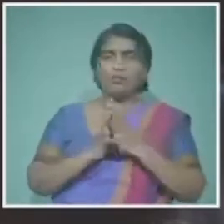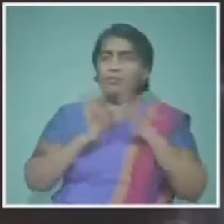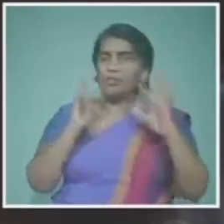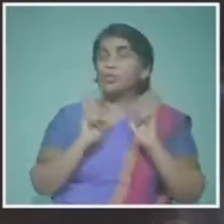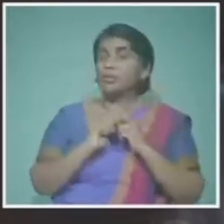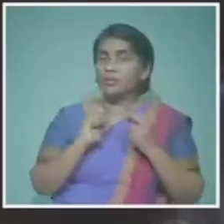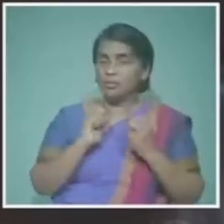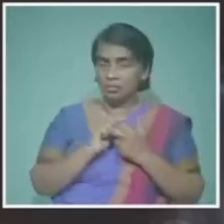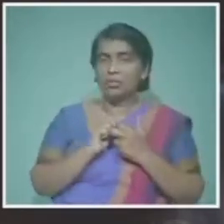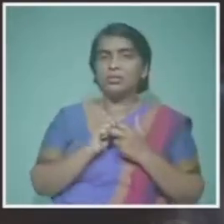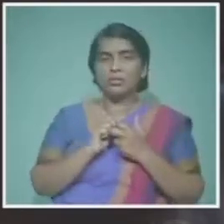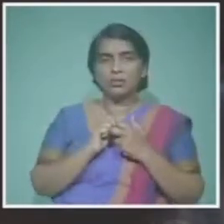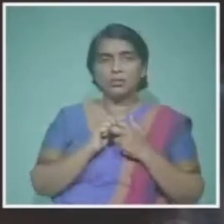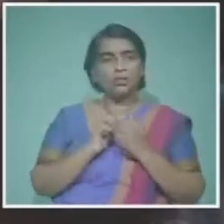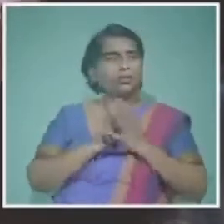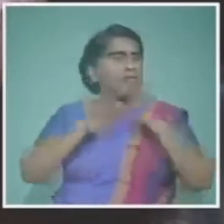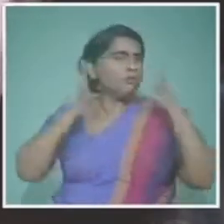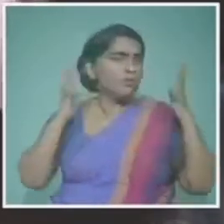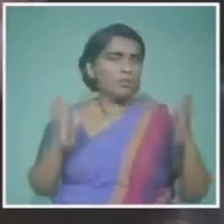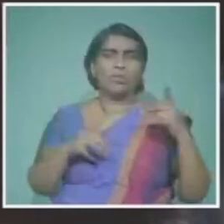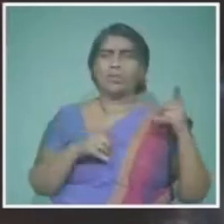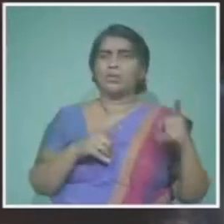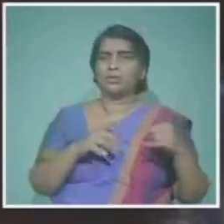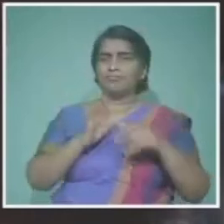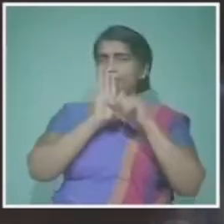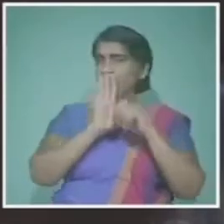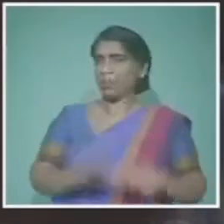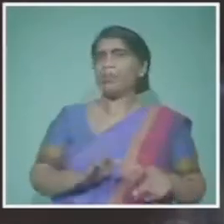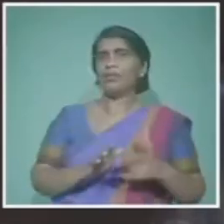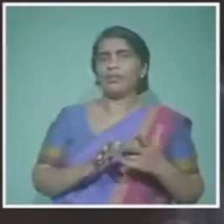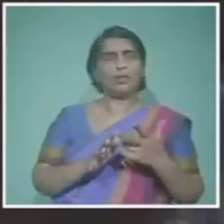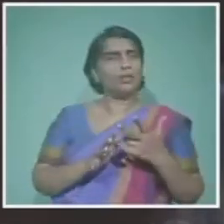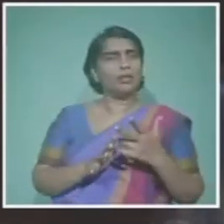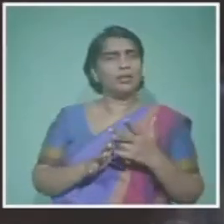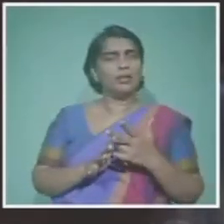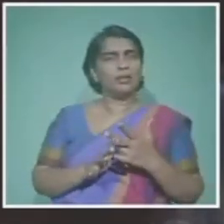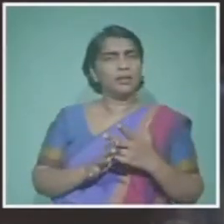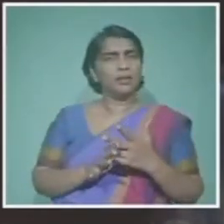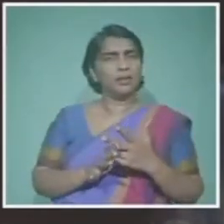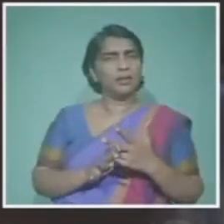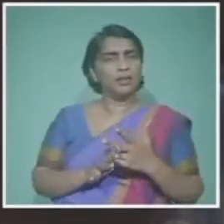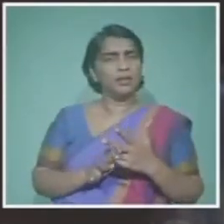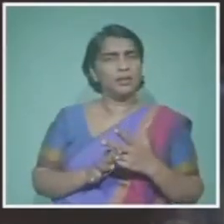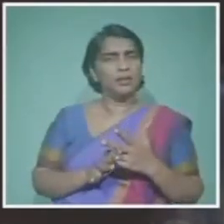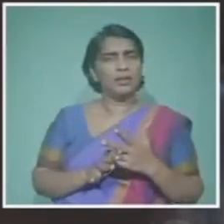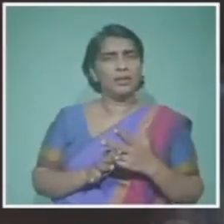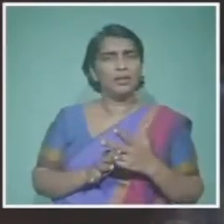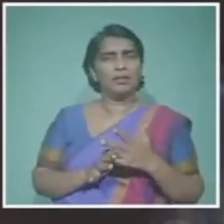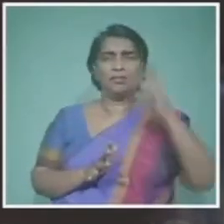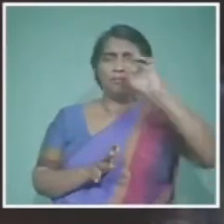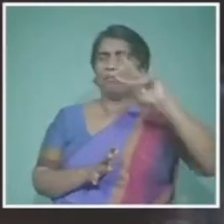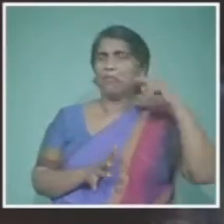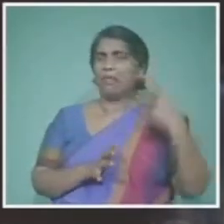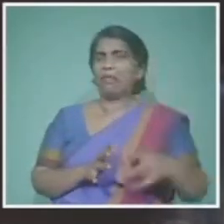arbu di tulah mandir tu mah. Bismillah mem. Pelat berita ini. Lipat ini dalam lipat berita juga. Kali awasan